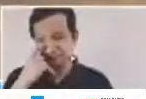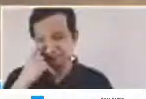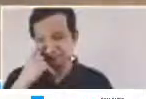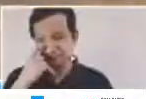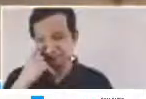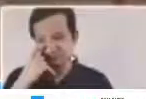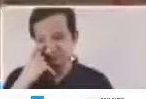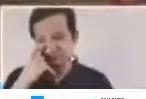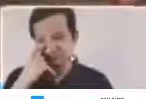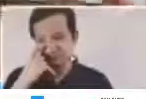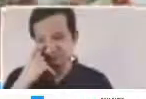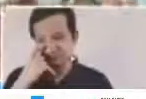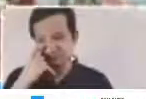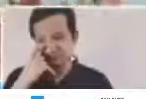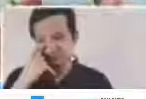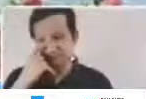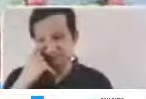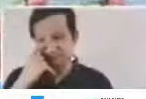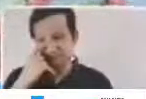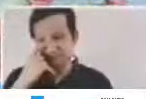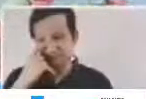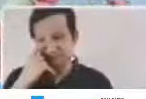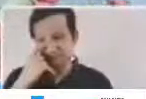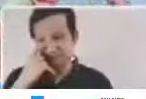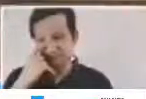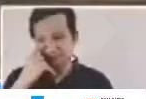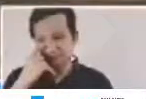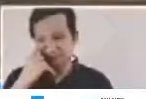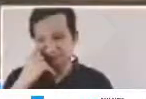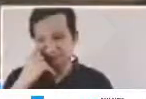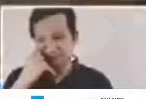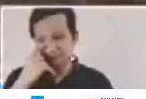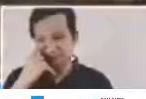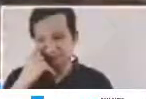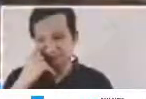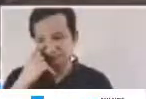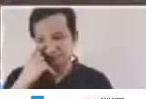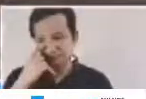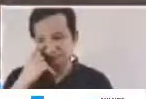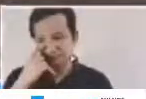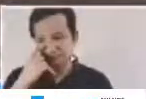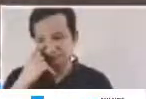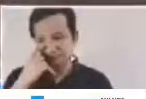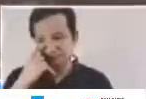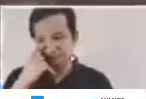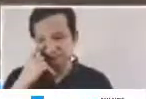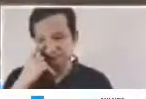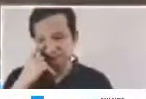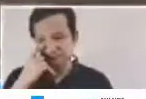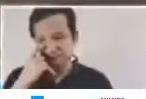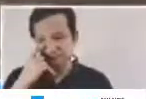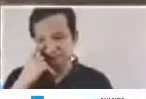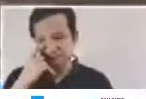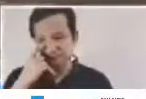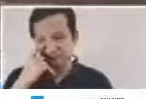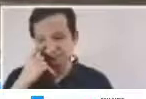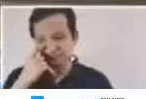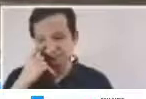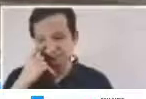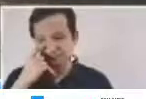pong nahuhuli actually on the overpricing, profiteering, or yung quality po ng